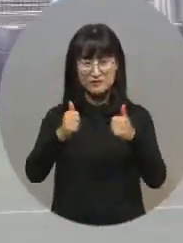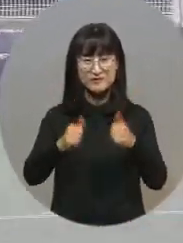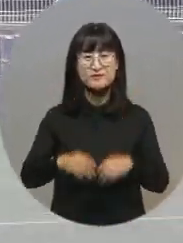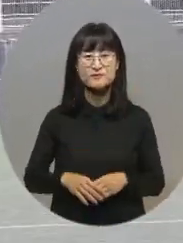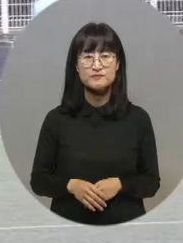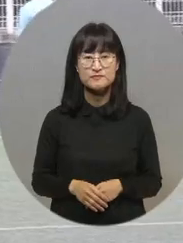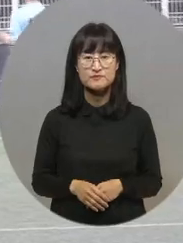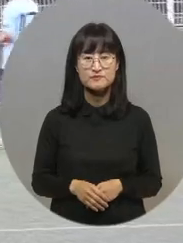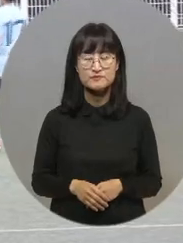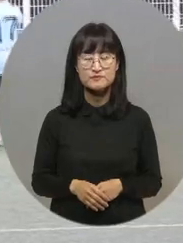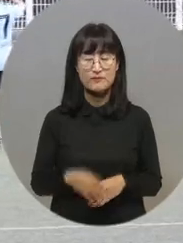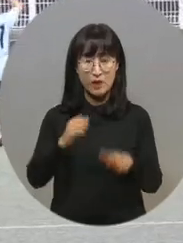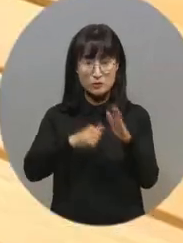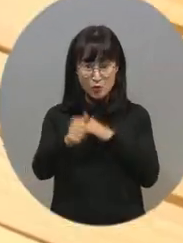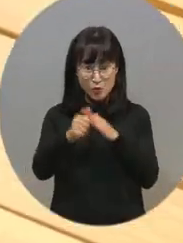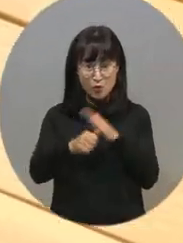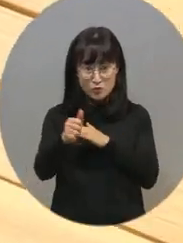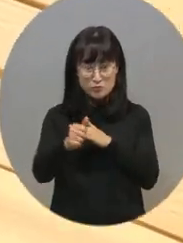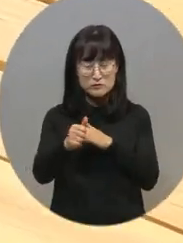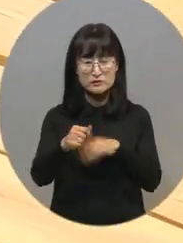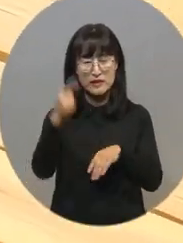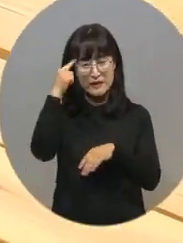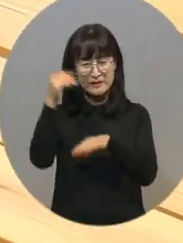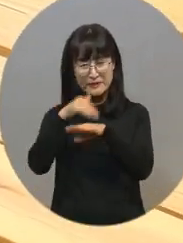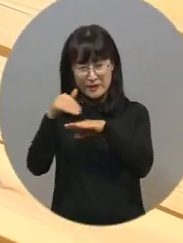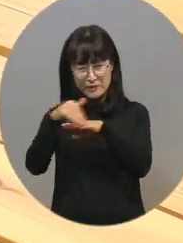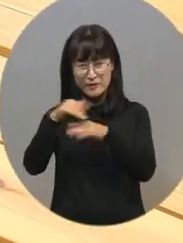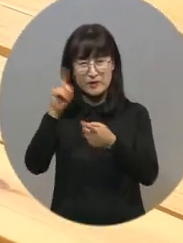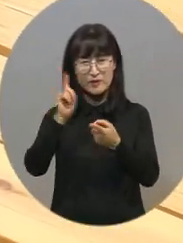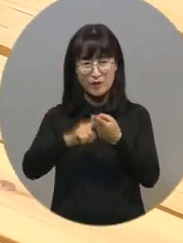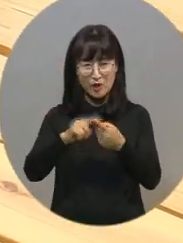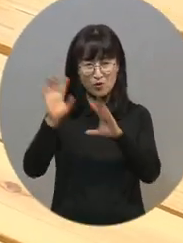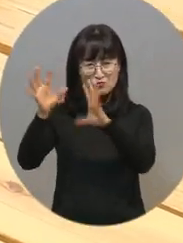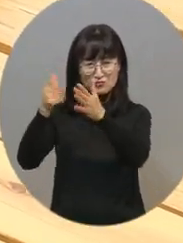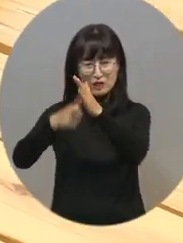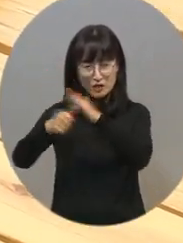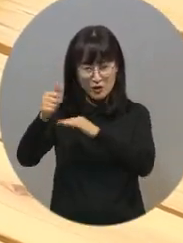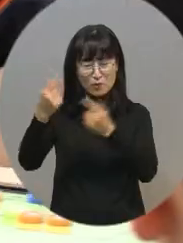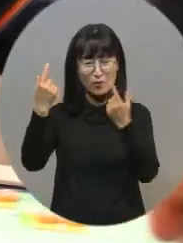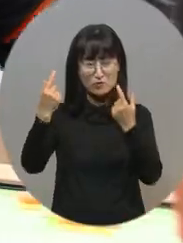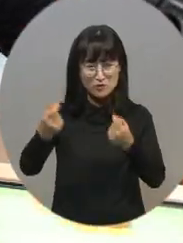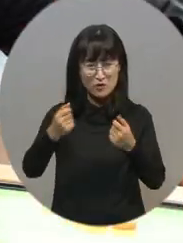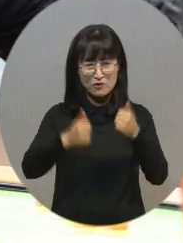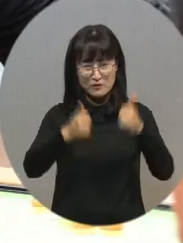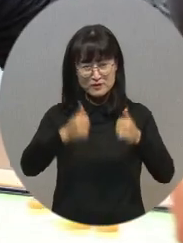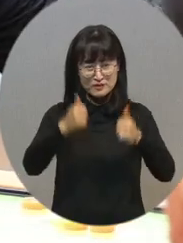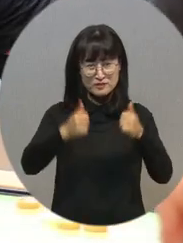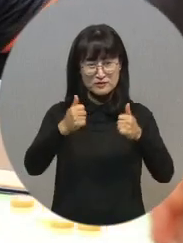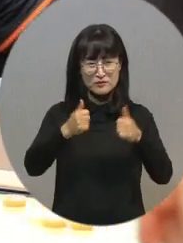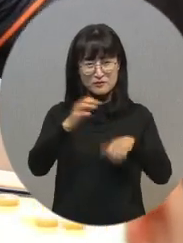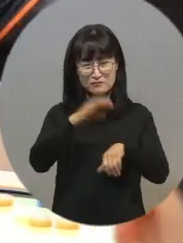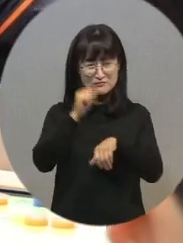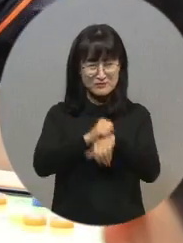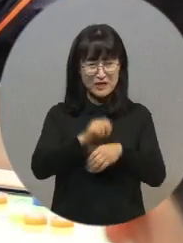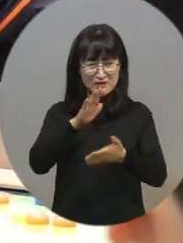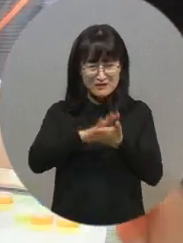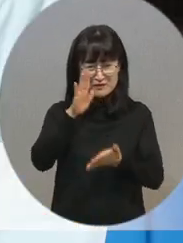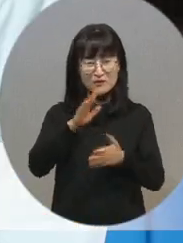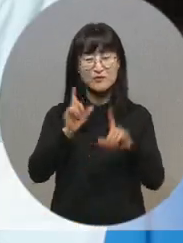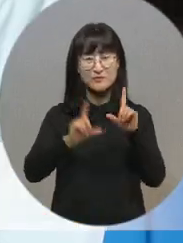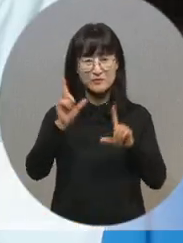벌였습니다. 선수들은 각자의 전략을 세우며 마치 국가대표 경기를 방불케 하는 열정적인 모습을